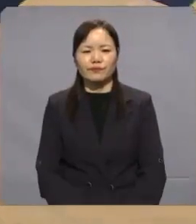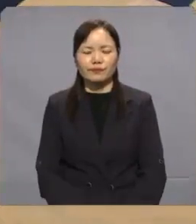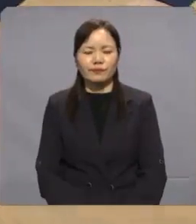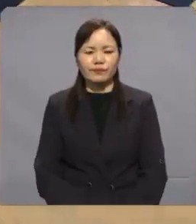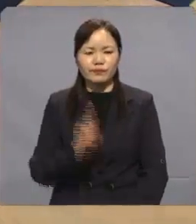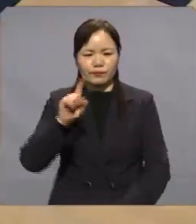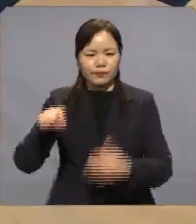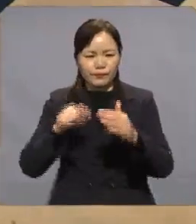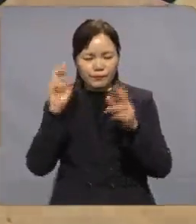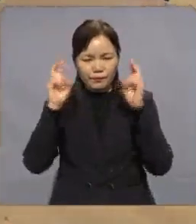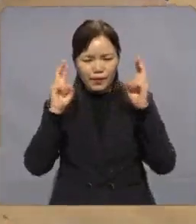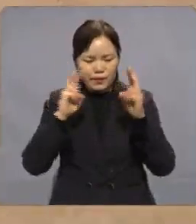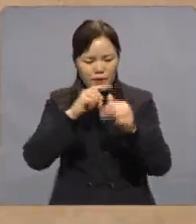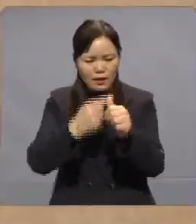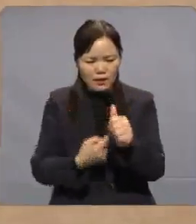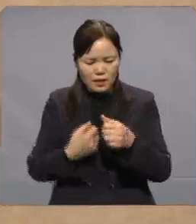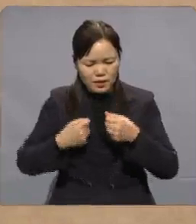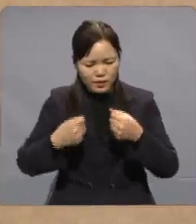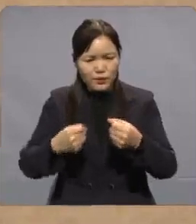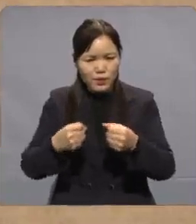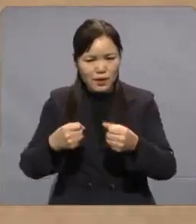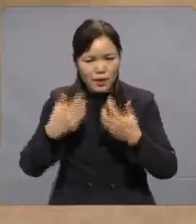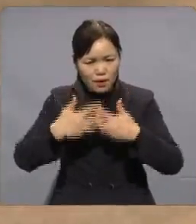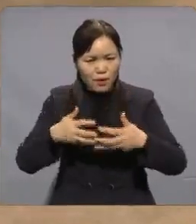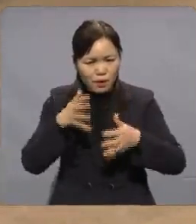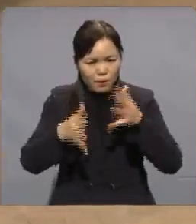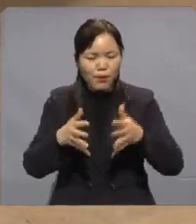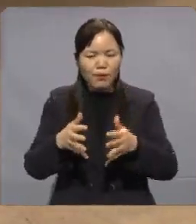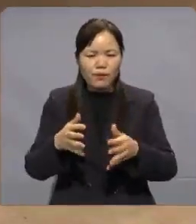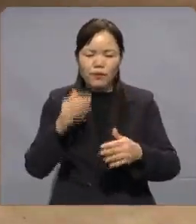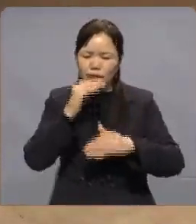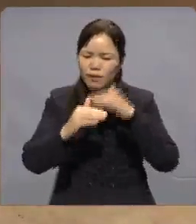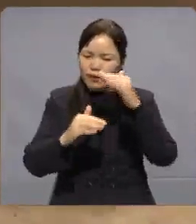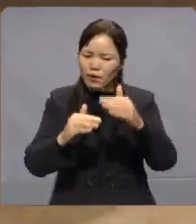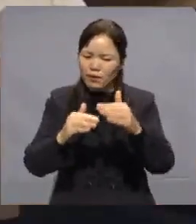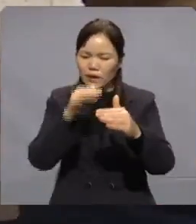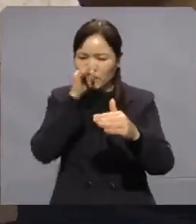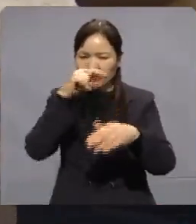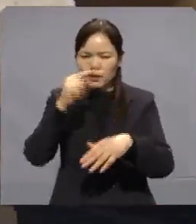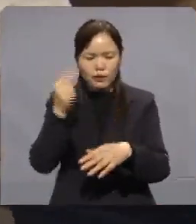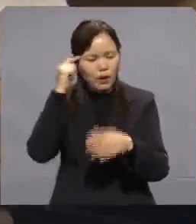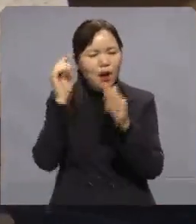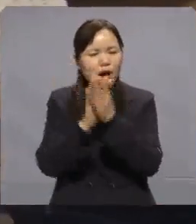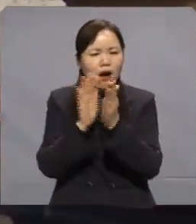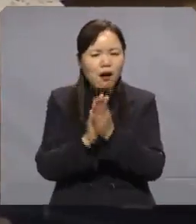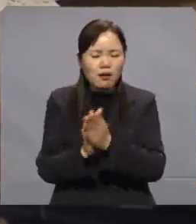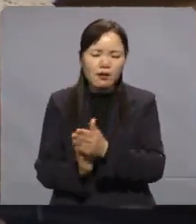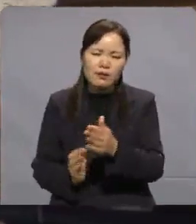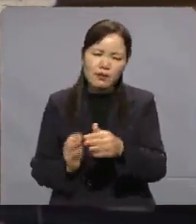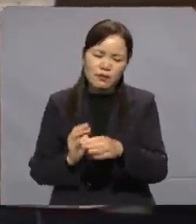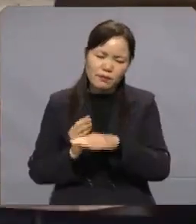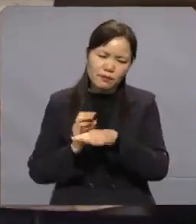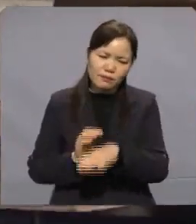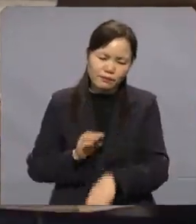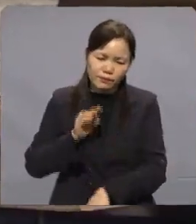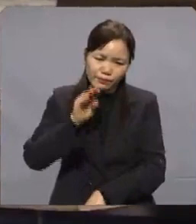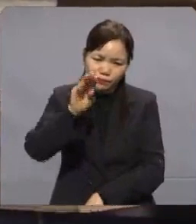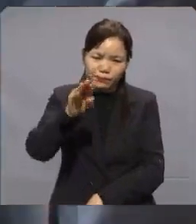한 국내 업체의 자율주행 로봇. 계단 등 장애물을 만나도 알아서 척척 목적지까지